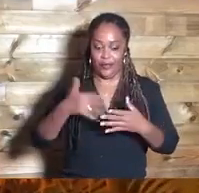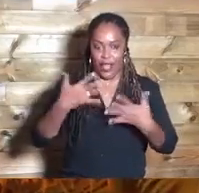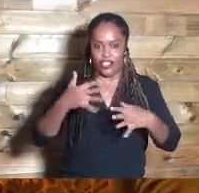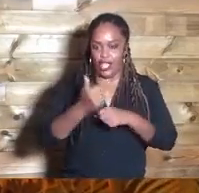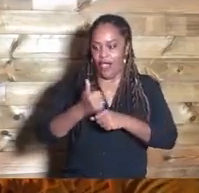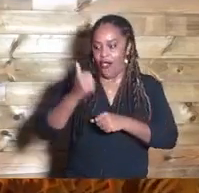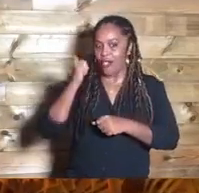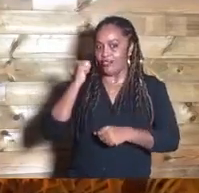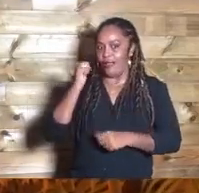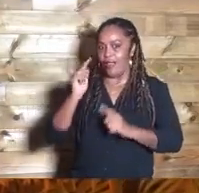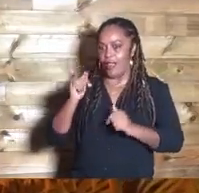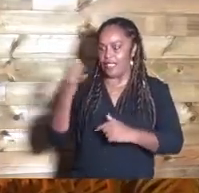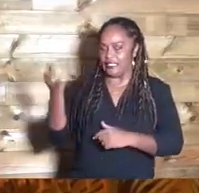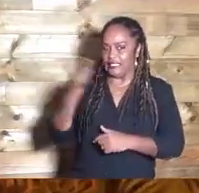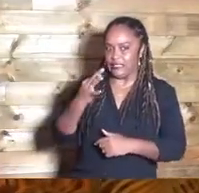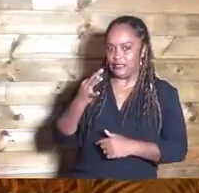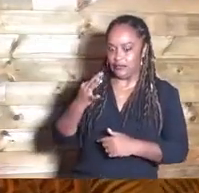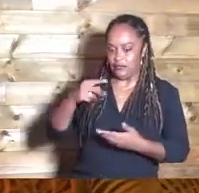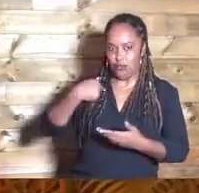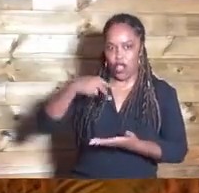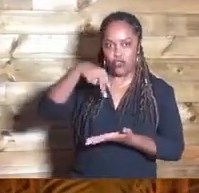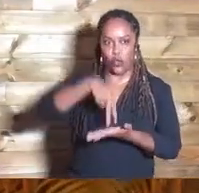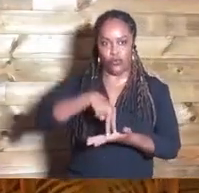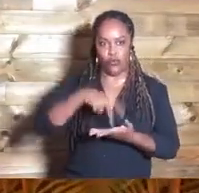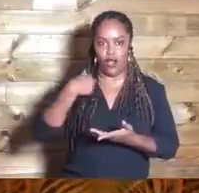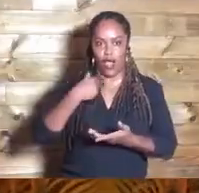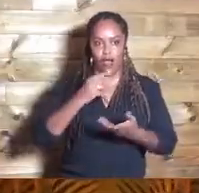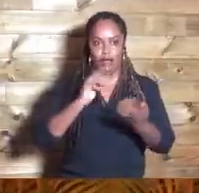an que je serais là debout à conférer, à faire un meeting,